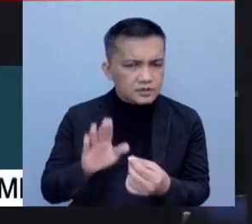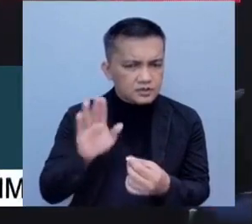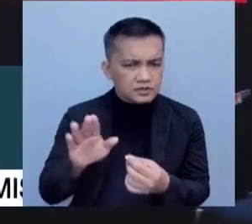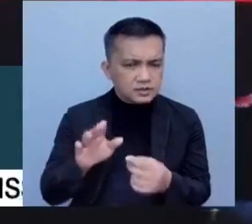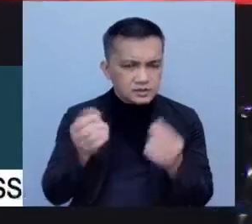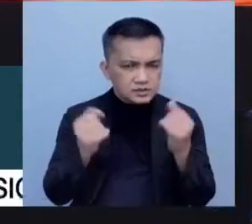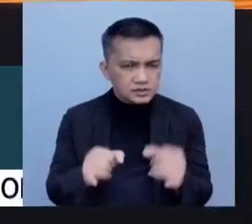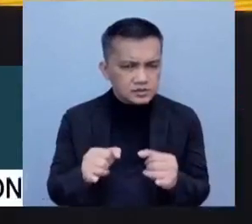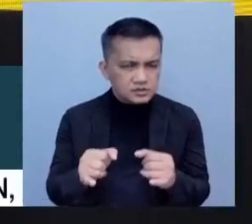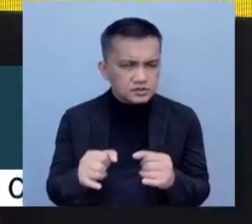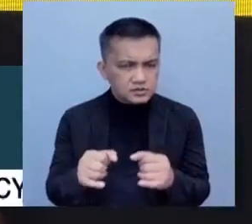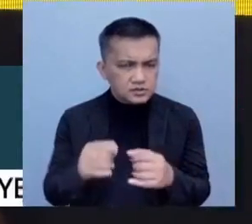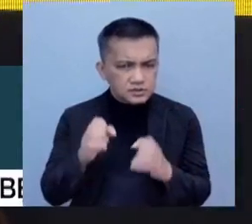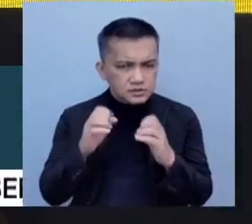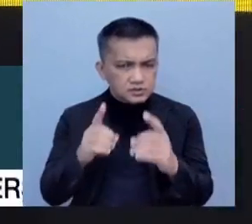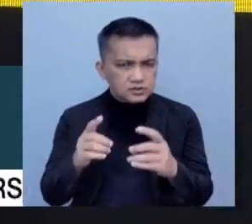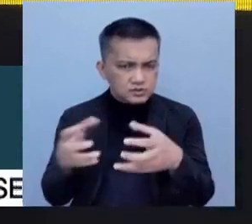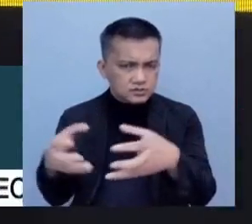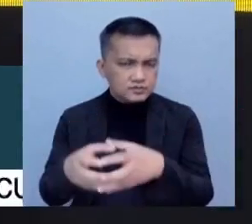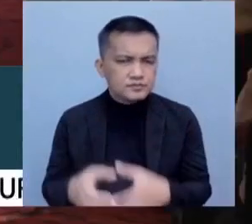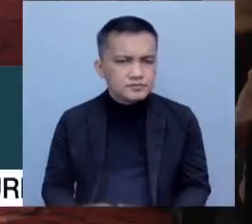hounding the education sector.